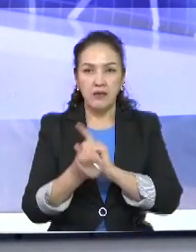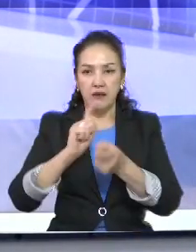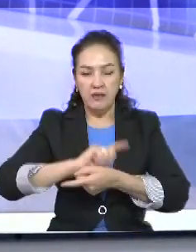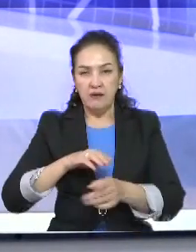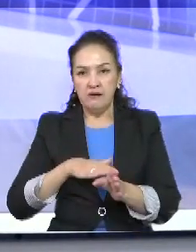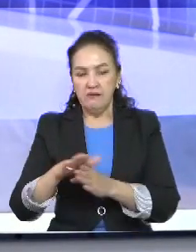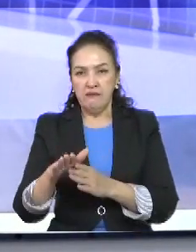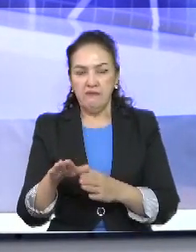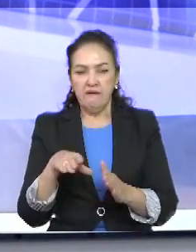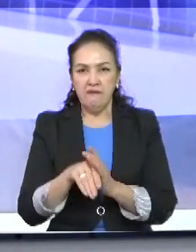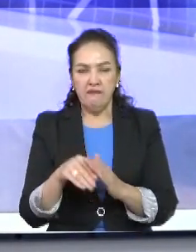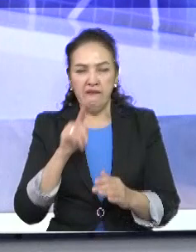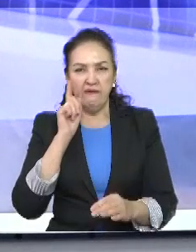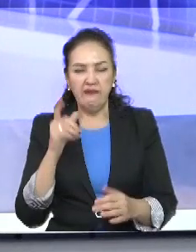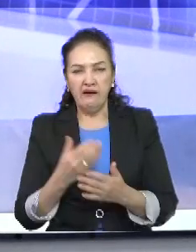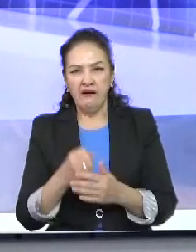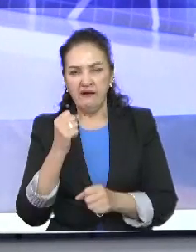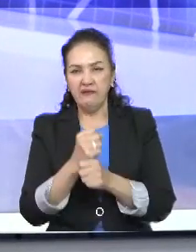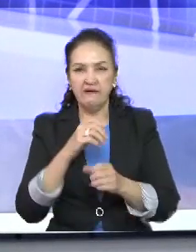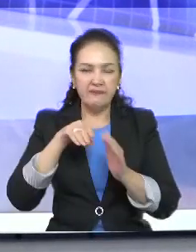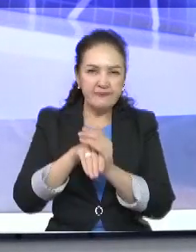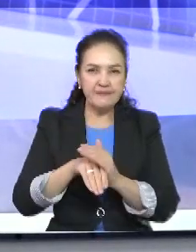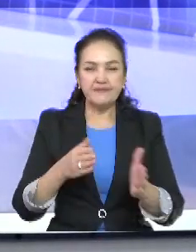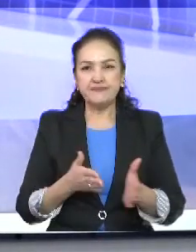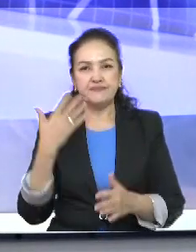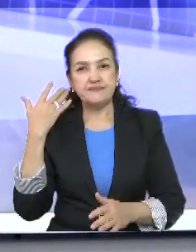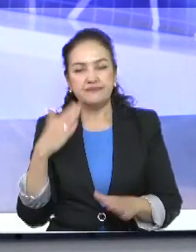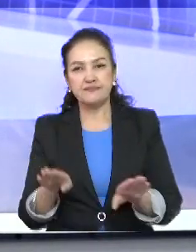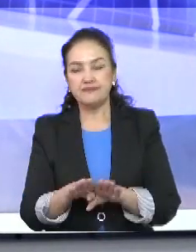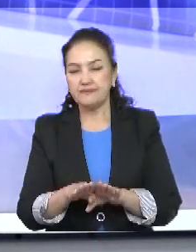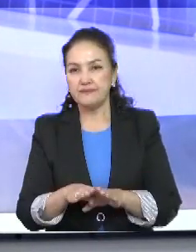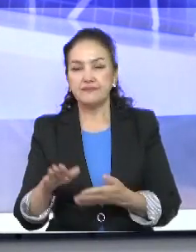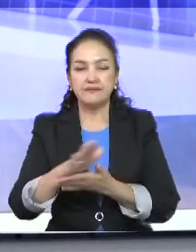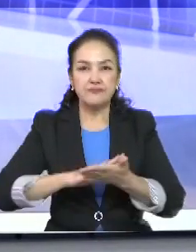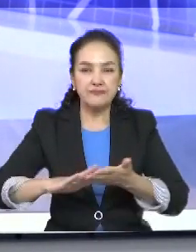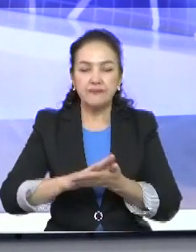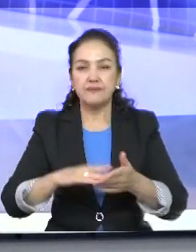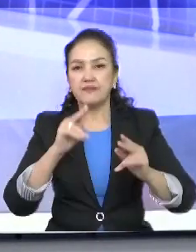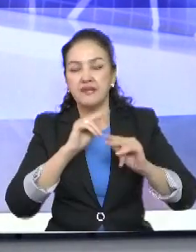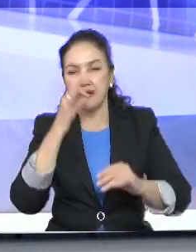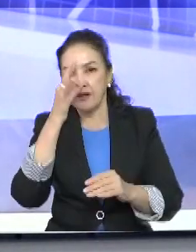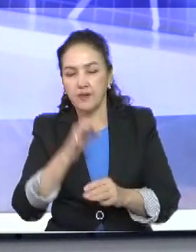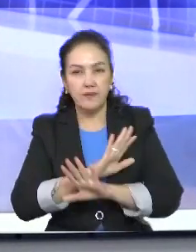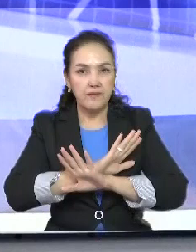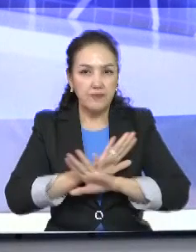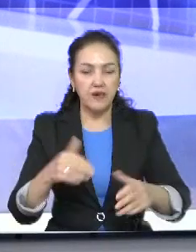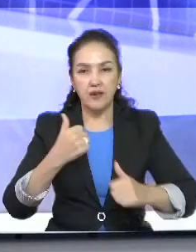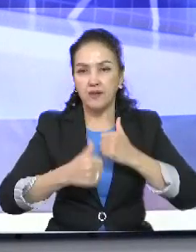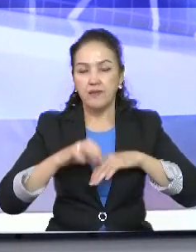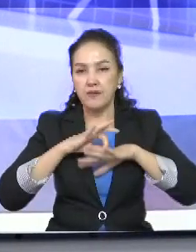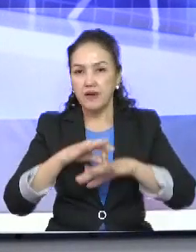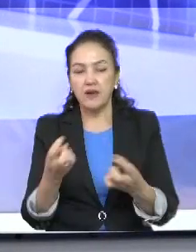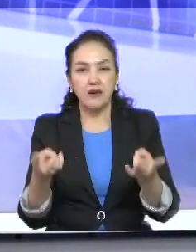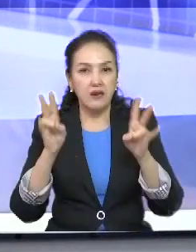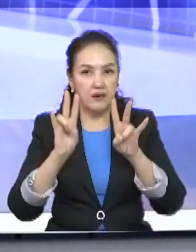мен толықтырулар енгізіп, жастардың қызметке араласу жолы жеңілдеді. Енді ешқандай еңбек өтілі сұралмайды. Конкурстан өтудің